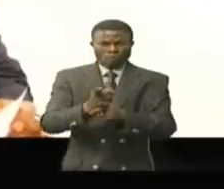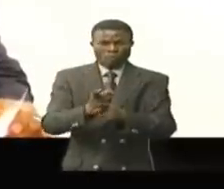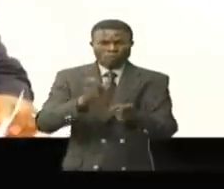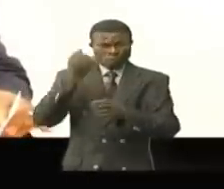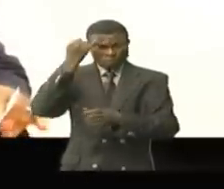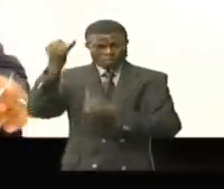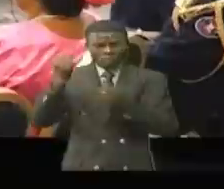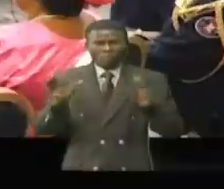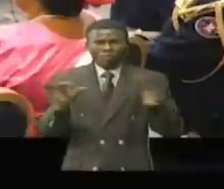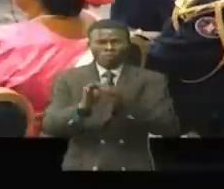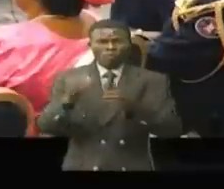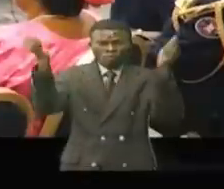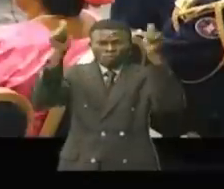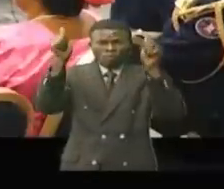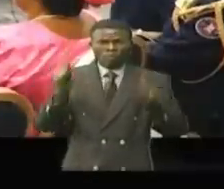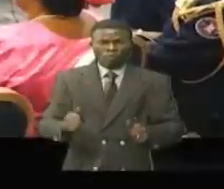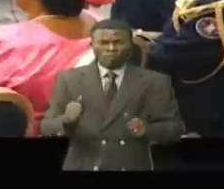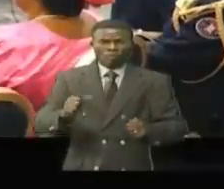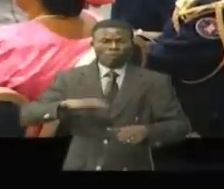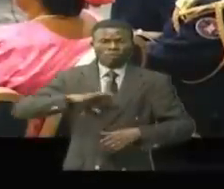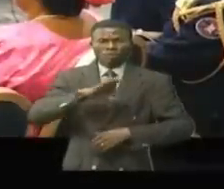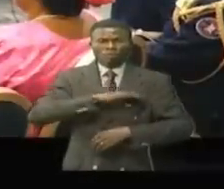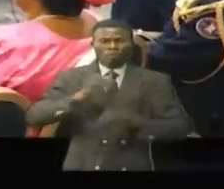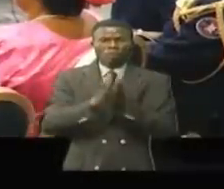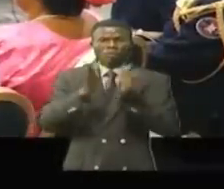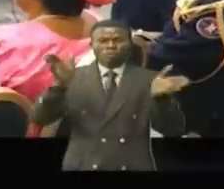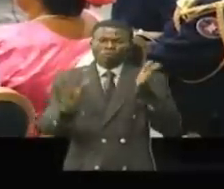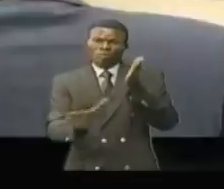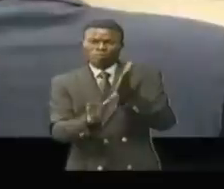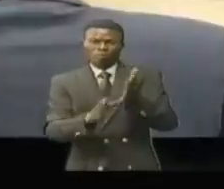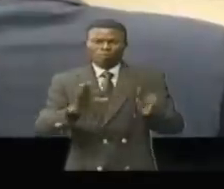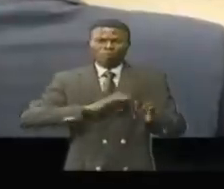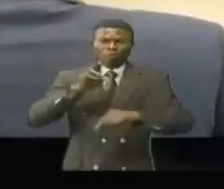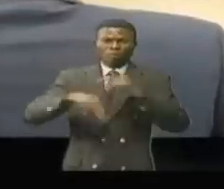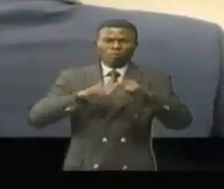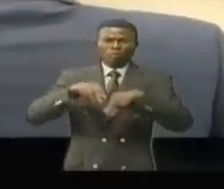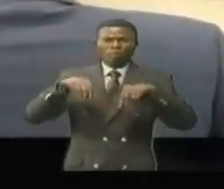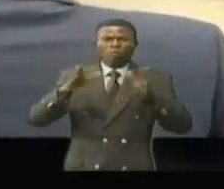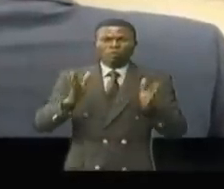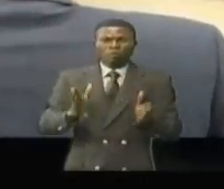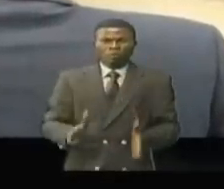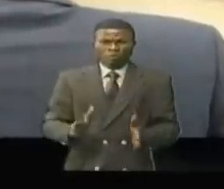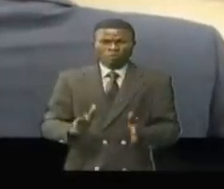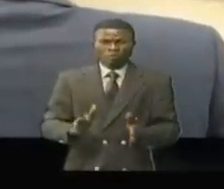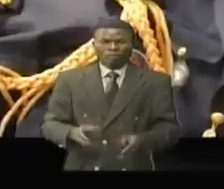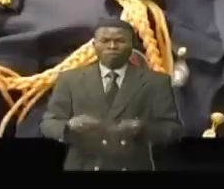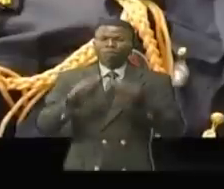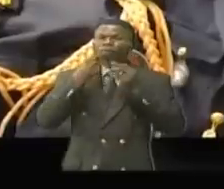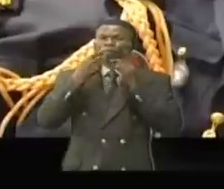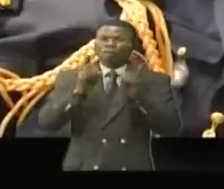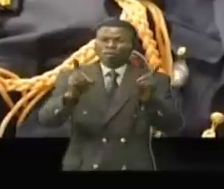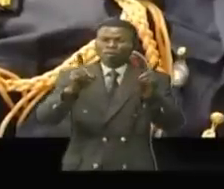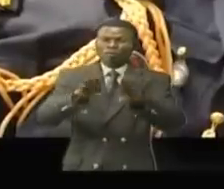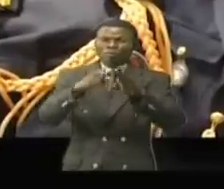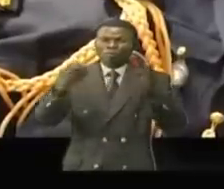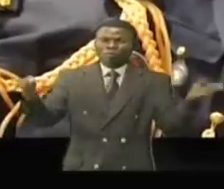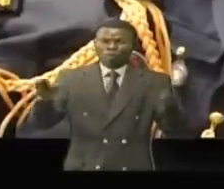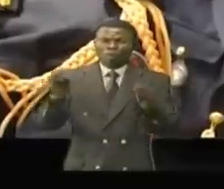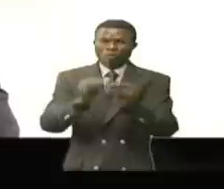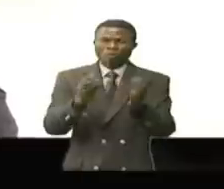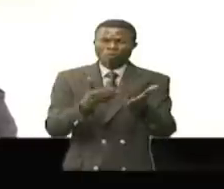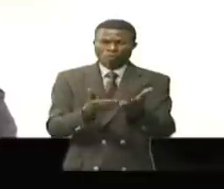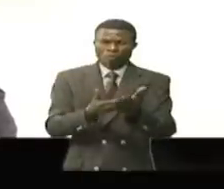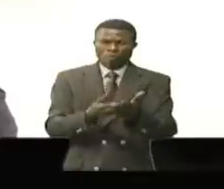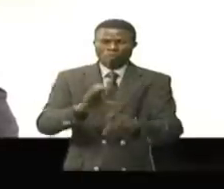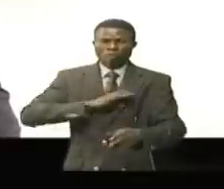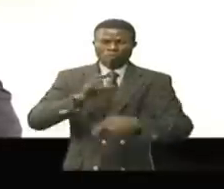de l'Union africaine. Le commissaire général adjoint de la police nationale congolaise a placé un mot à l'ouverture de ses assises. La